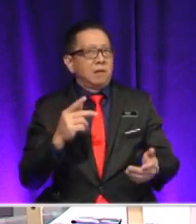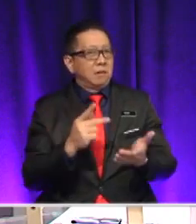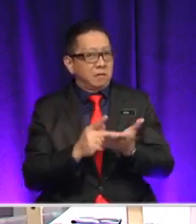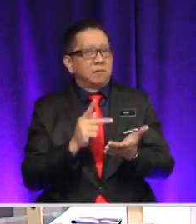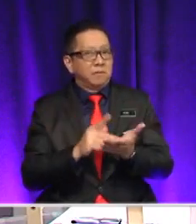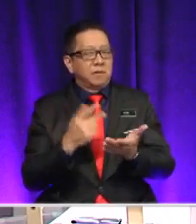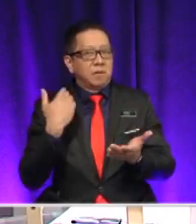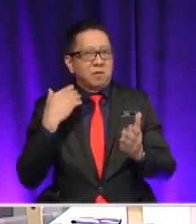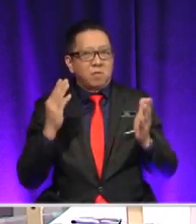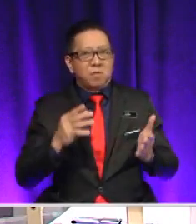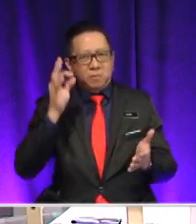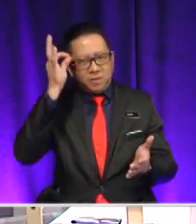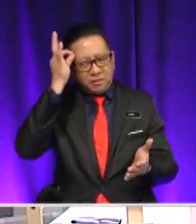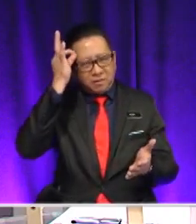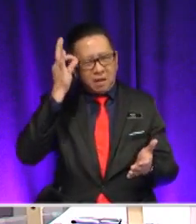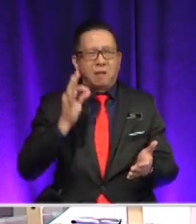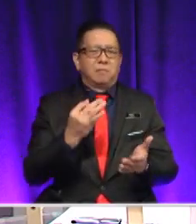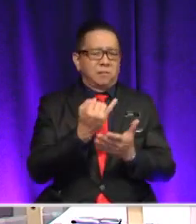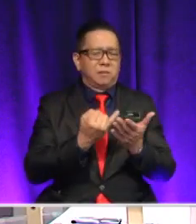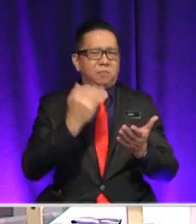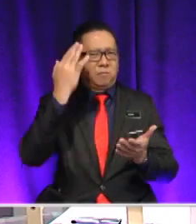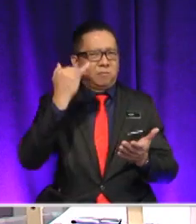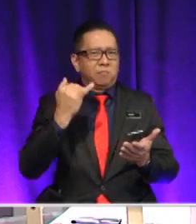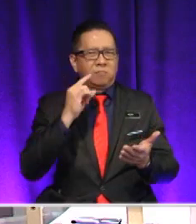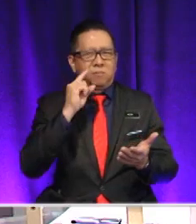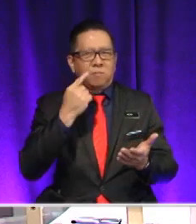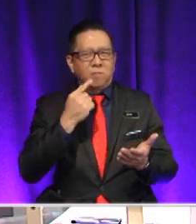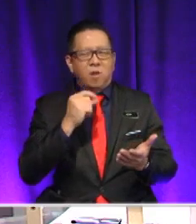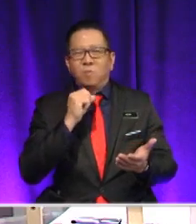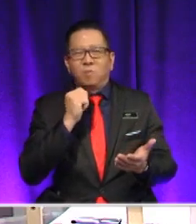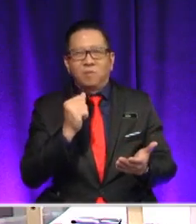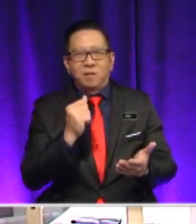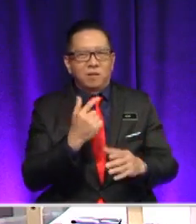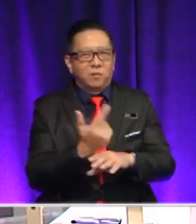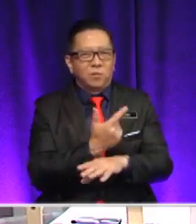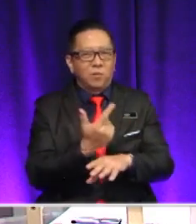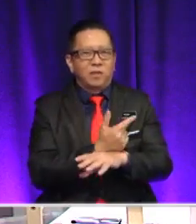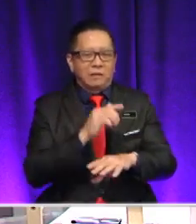kalau sebenarnya secara tak langsung kita dapat melatih kita punyamu Tuhan